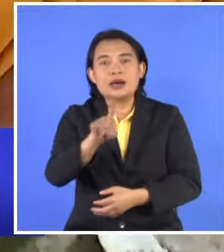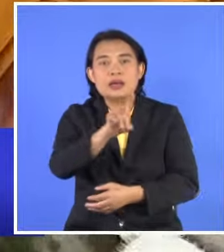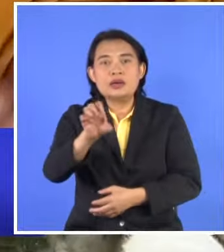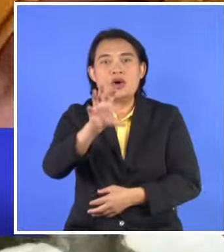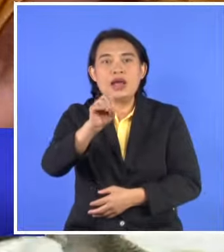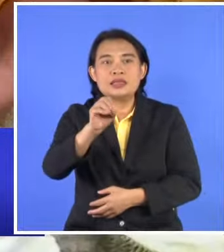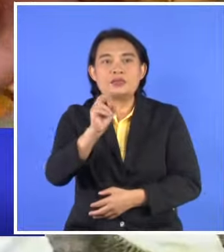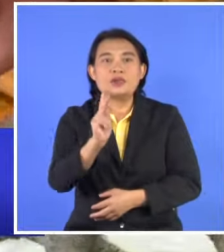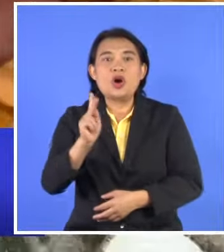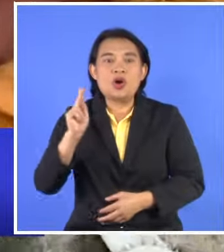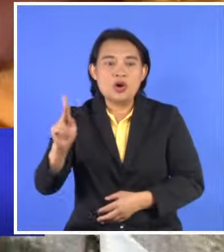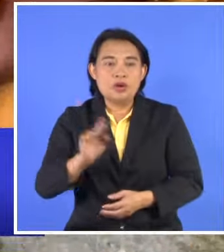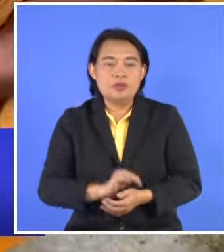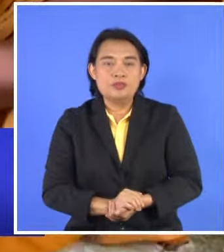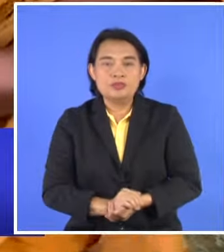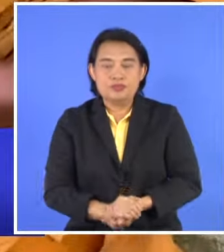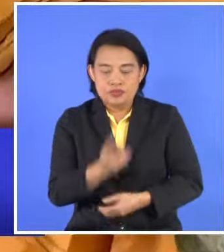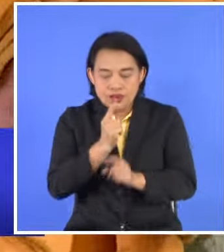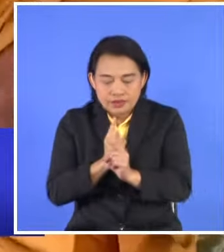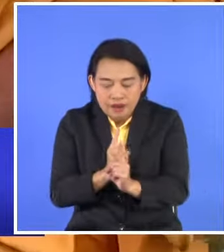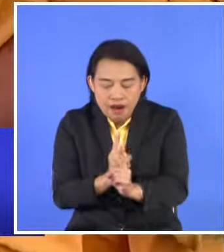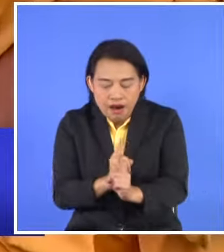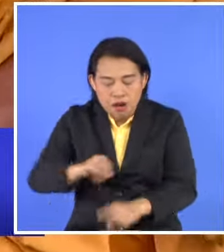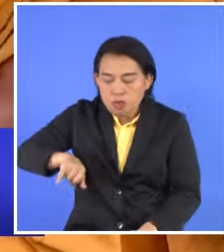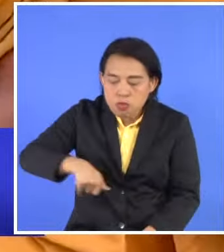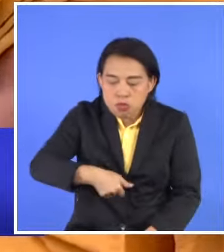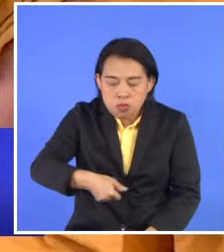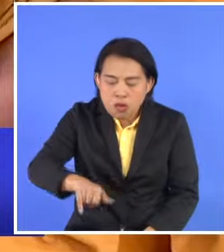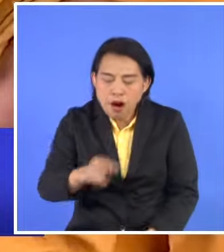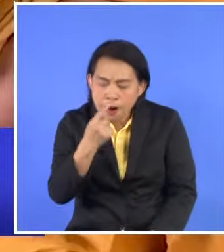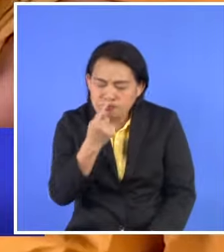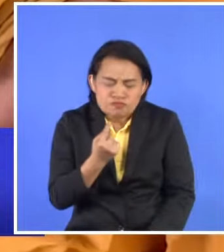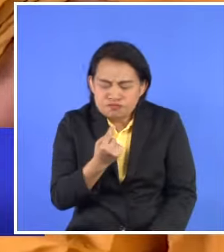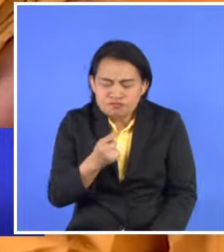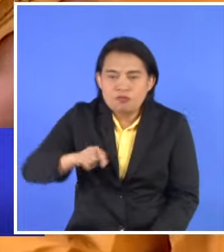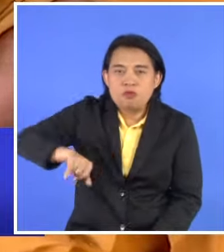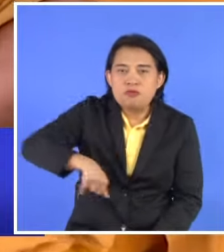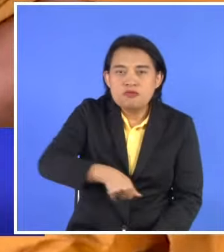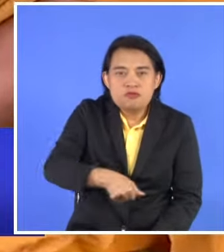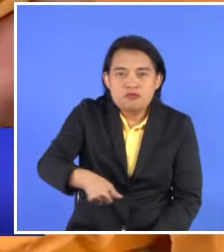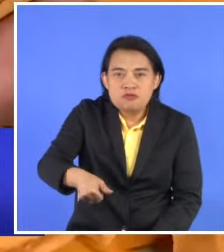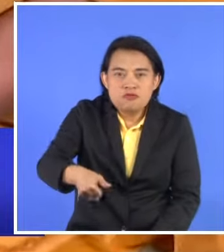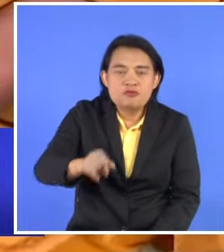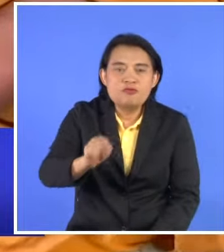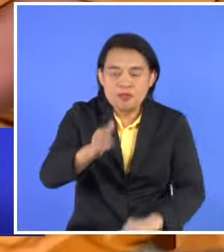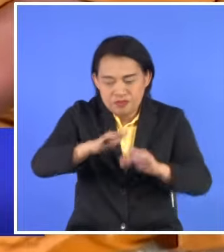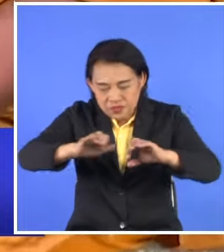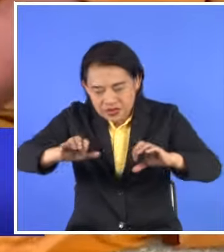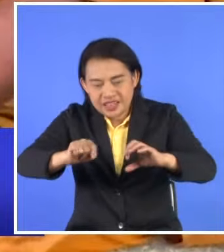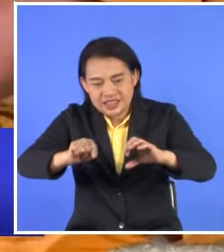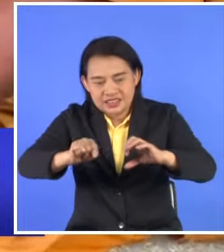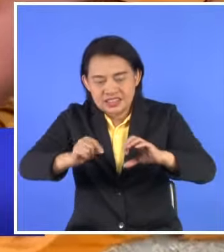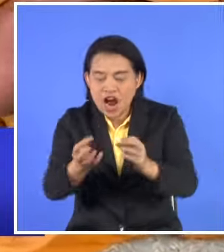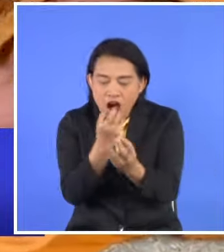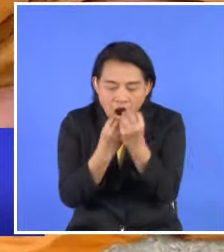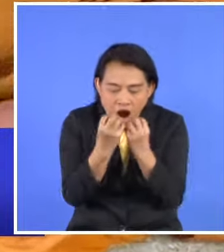อ่ายังเดินตามกลิ่นทุเรียนเออเห็นได้กลิ่นเมื่อไหร่เนี่ยไม่ได้นะเดินตามหามาปั๊บก็หมับๆๆๆๆให้นะครับบาง